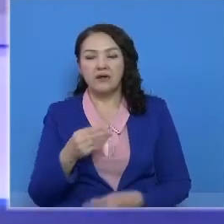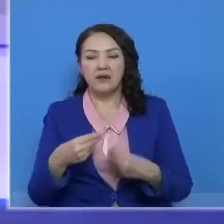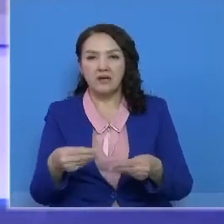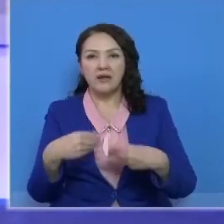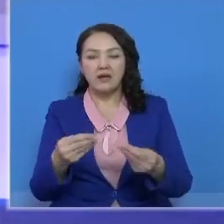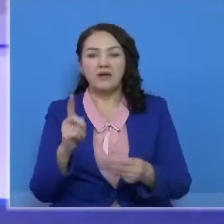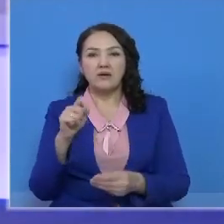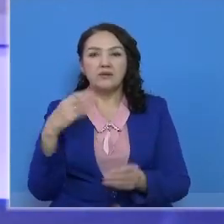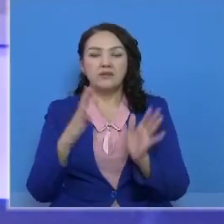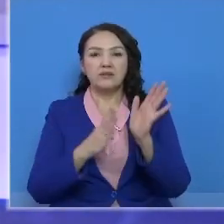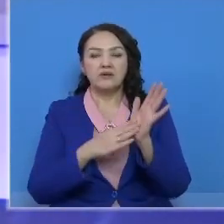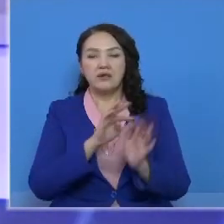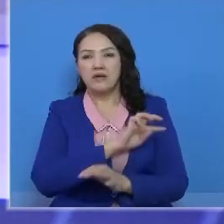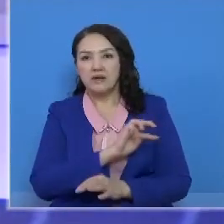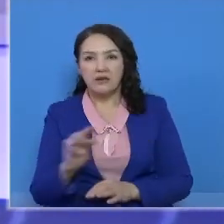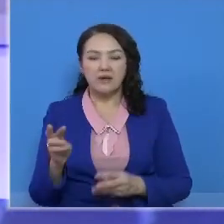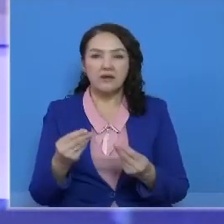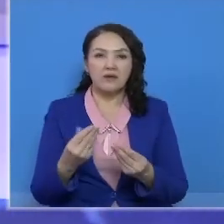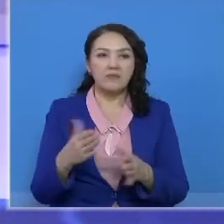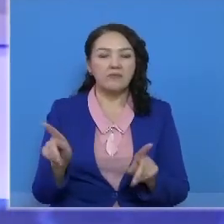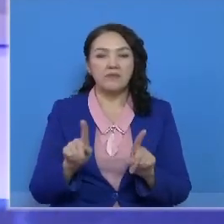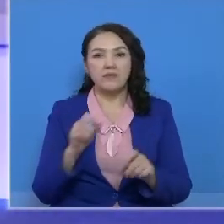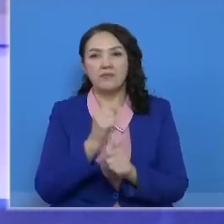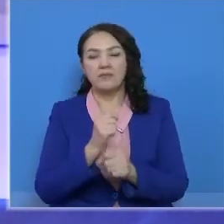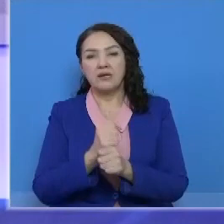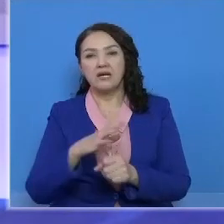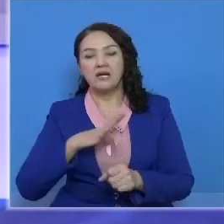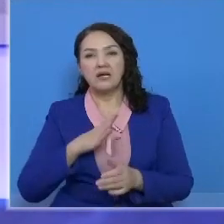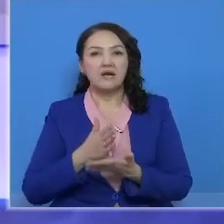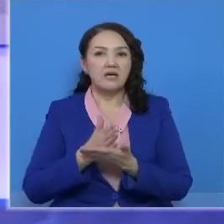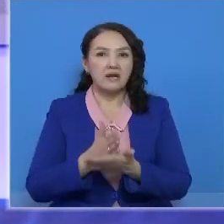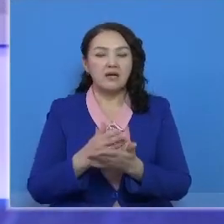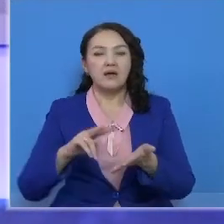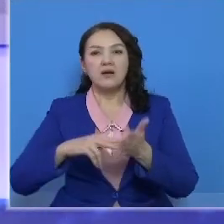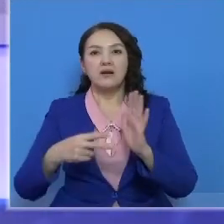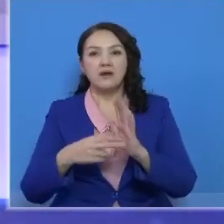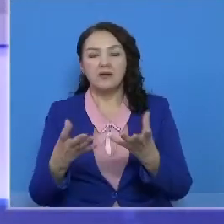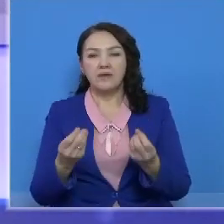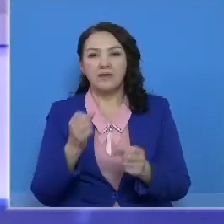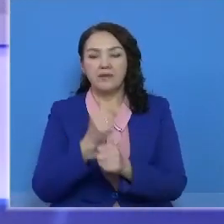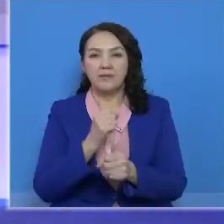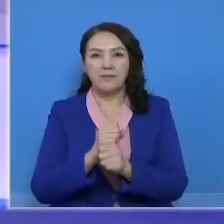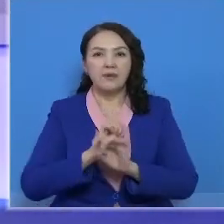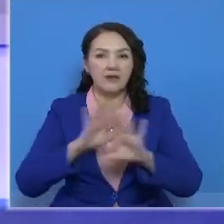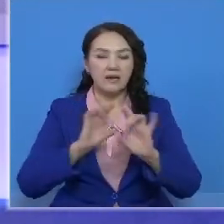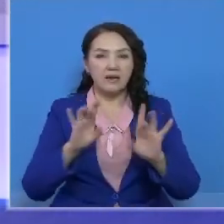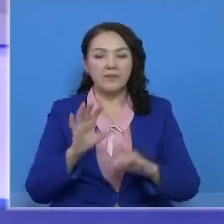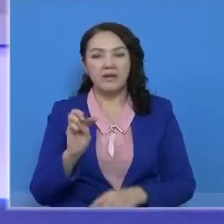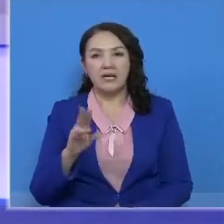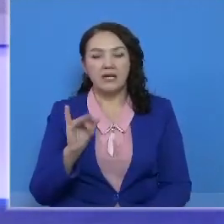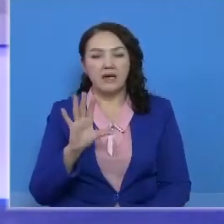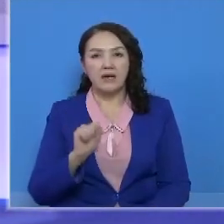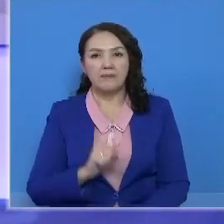выделено 119 миллионов тенге о том что было сделано в этом направлении что планируется еще сделать расскажет моя коллега